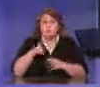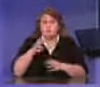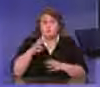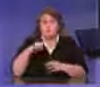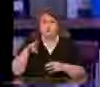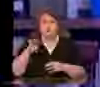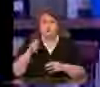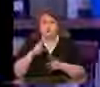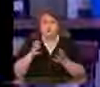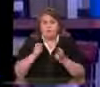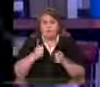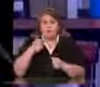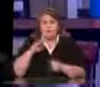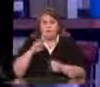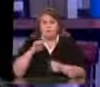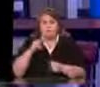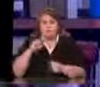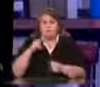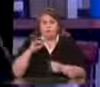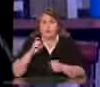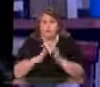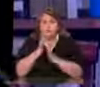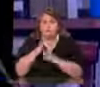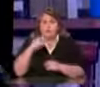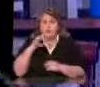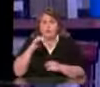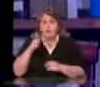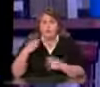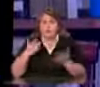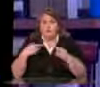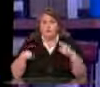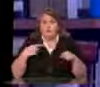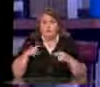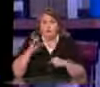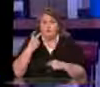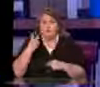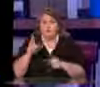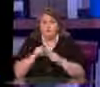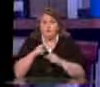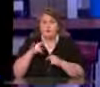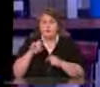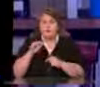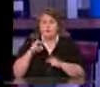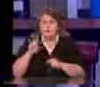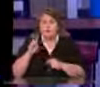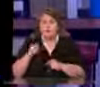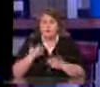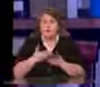брал гомозиготные растения гороха, которые различаются по двум парам признаков.